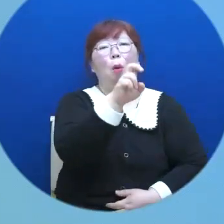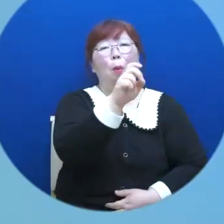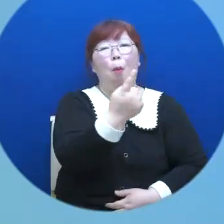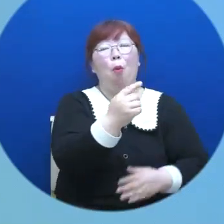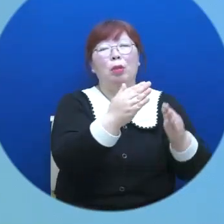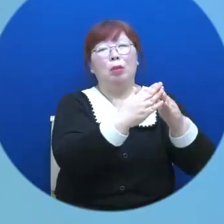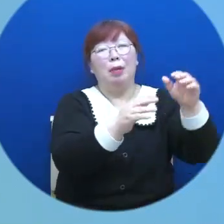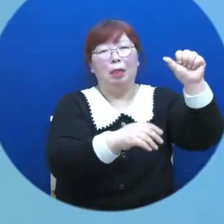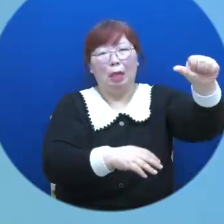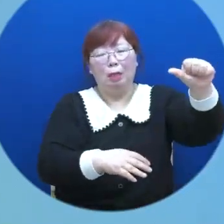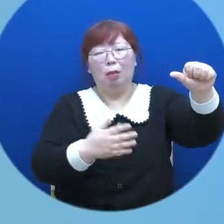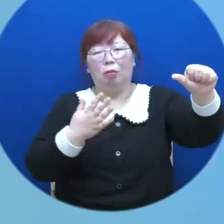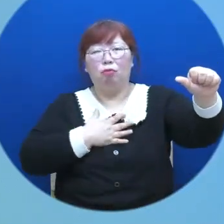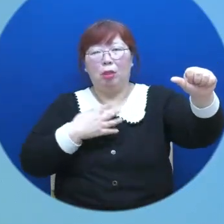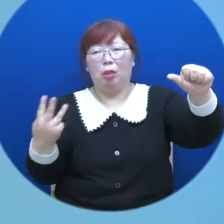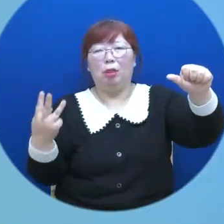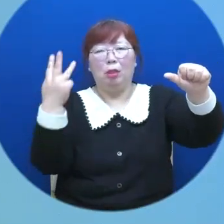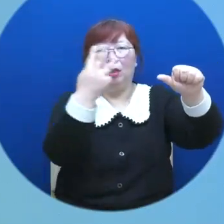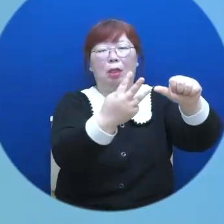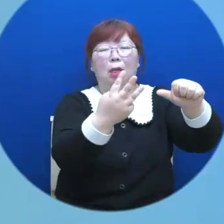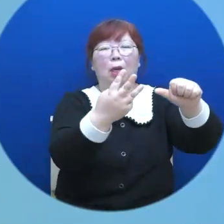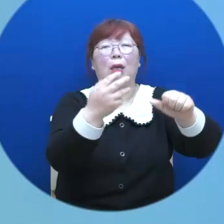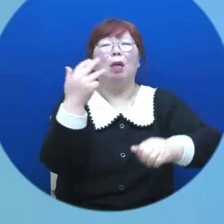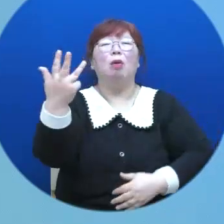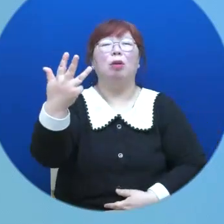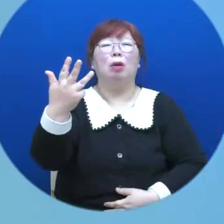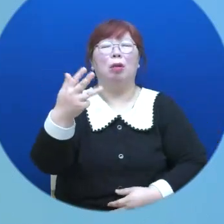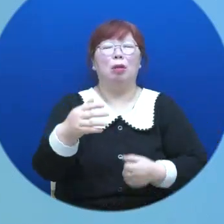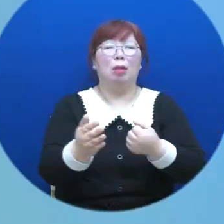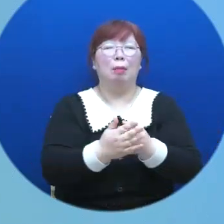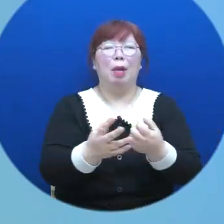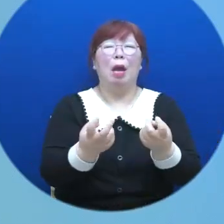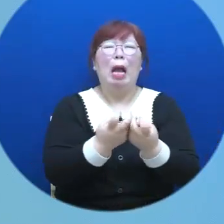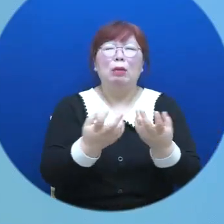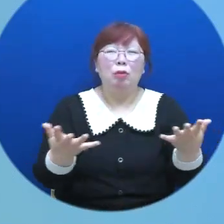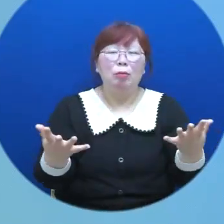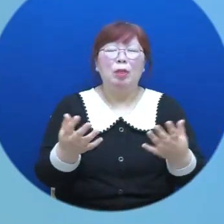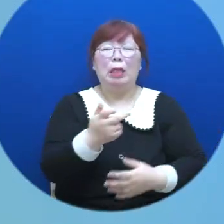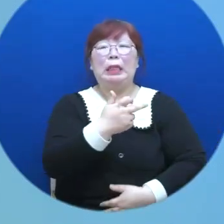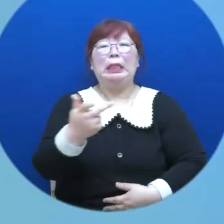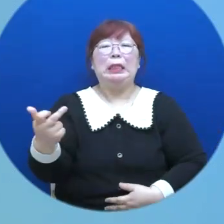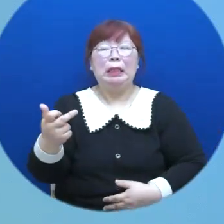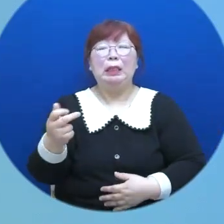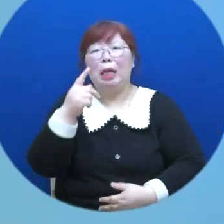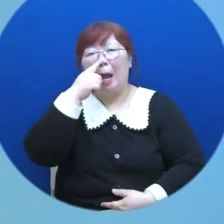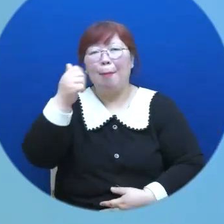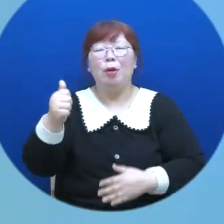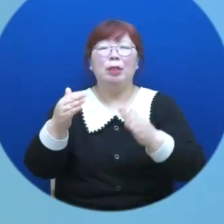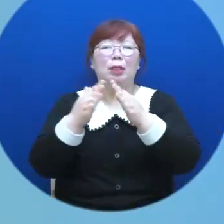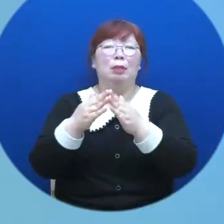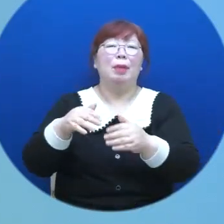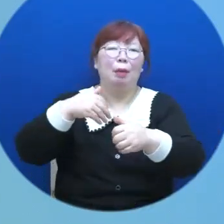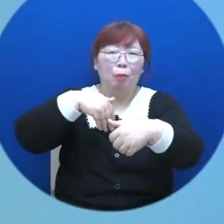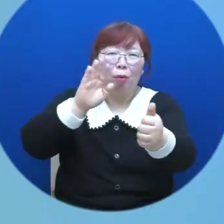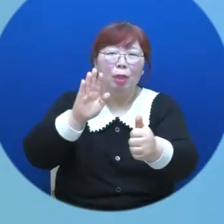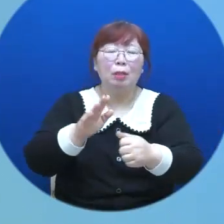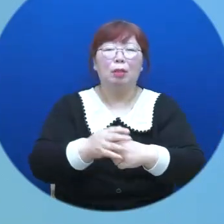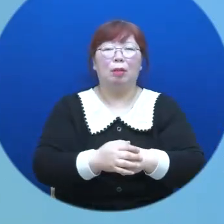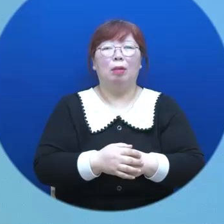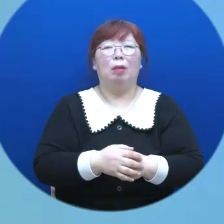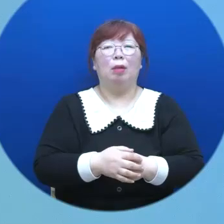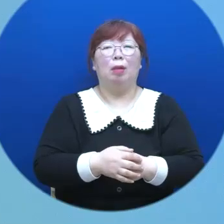자기네 셋, 8식구니까 너무 많으니까 하는 수 없이 큰 집에 보내졌어요. 큰 집에 갔더니 큰 집은 뭐하다? 방앗간을